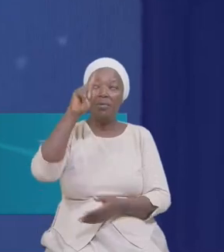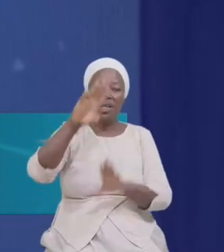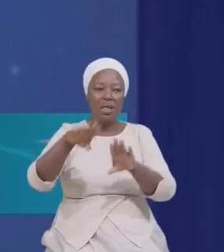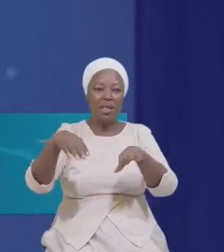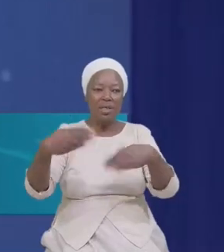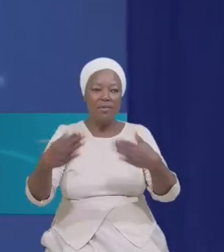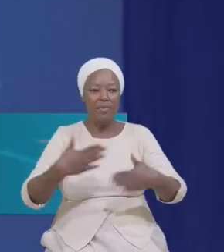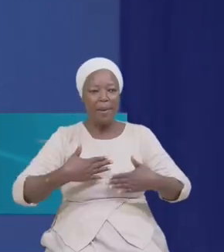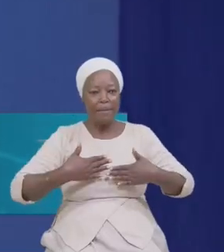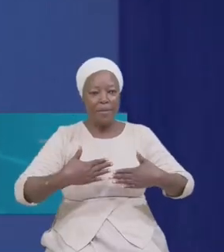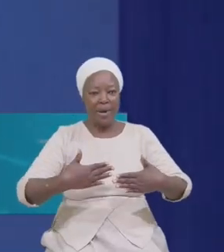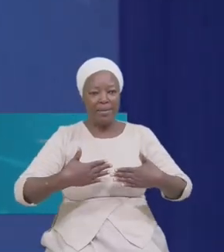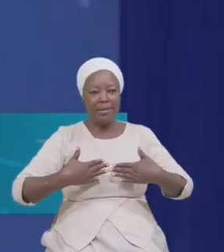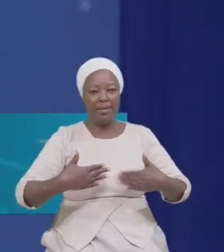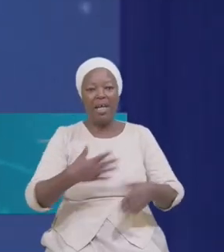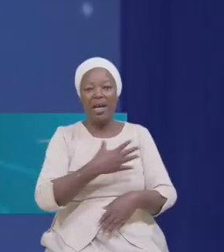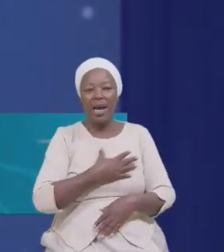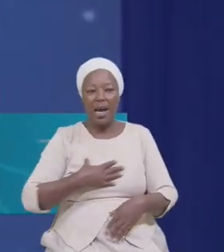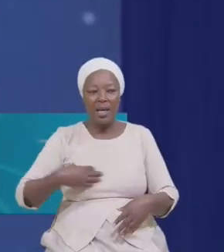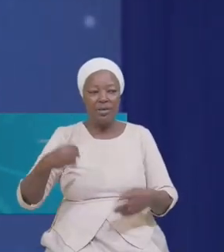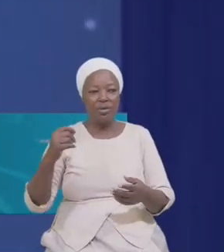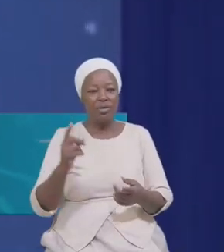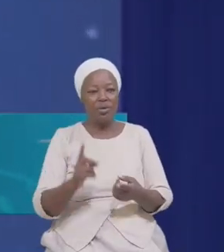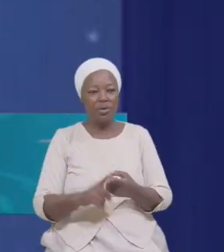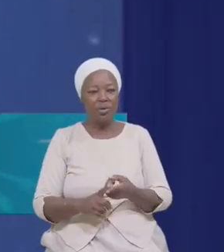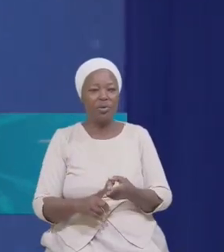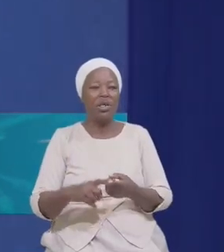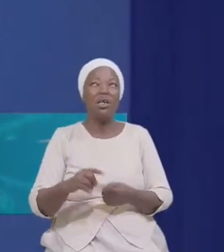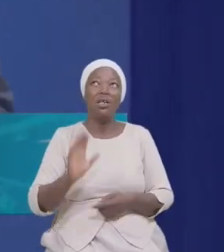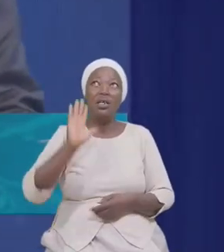souffle à ceux qui y marchent.